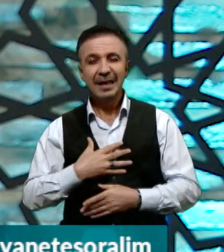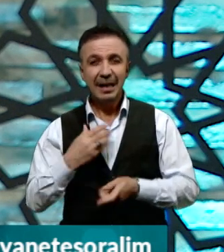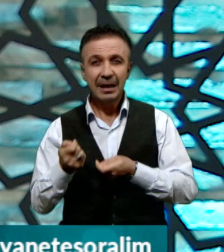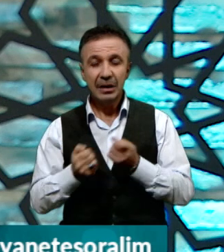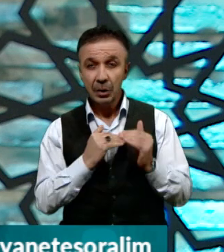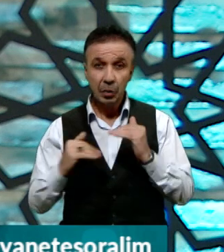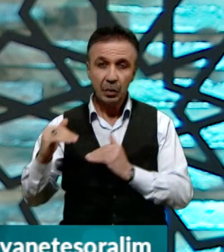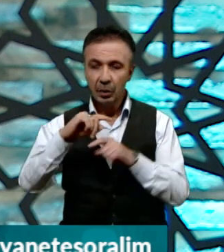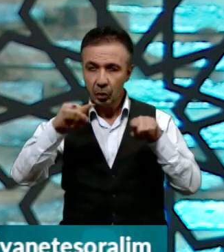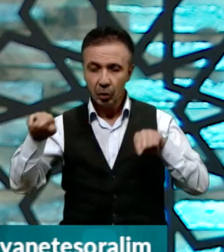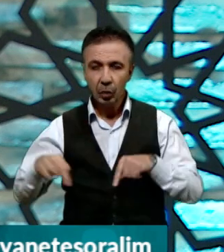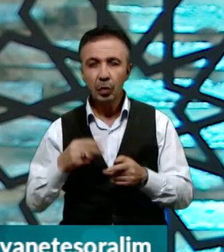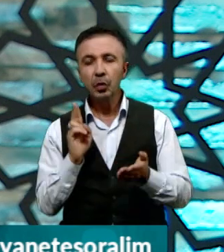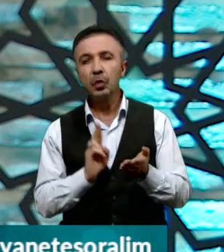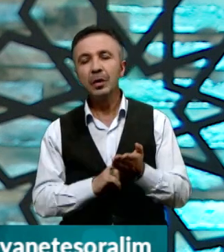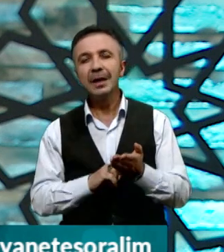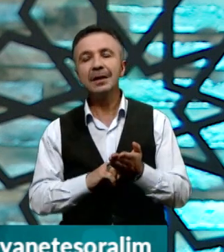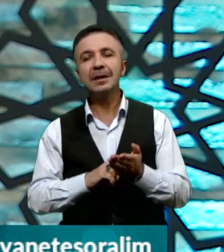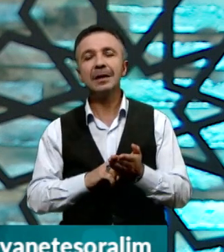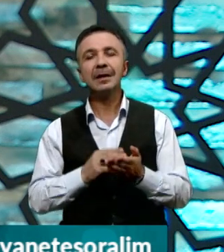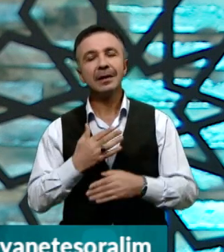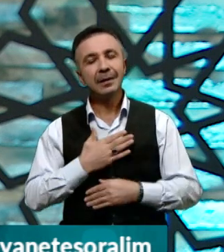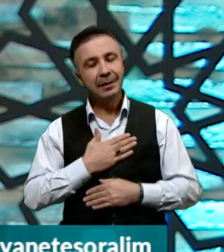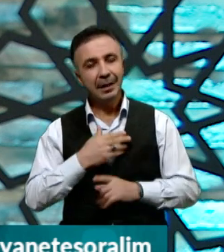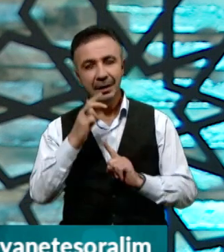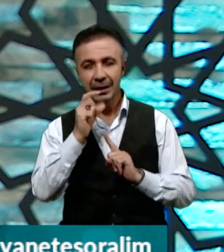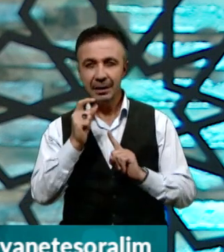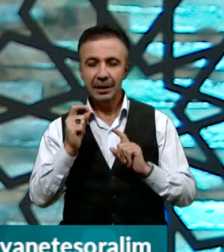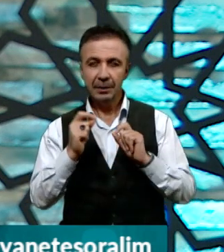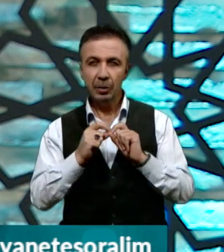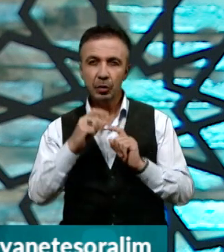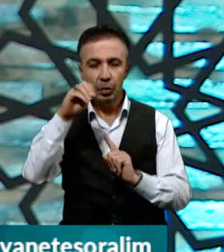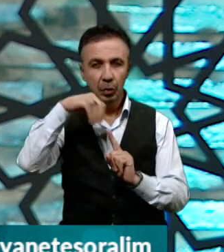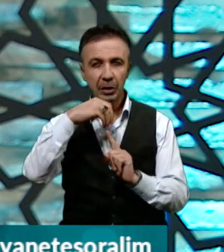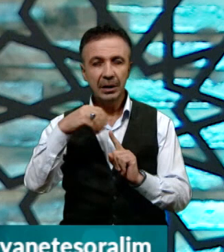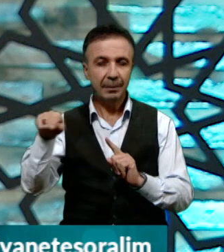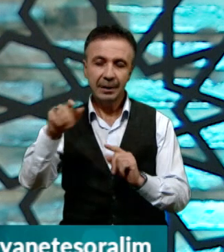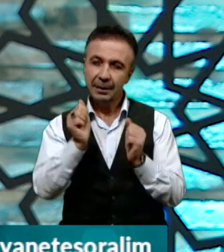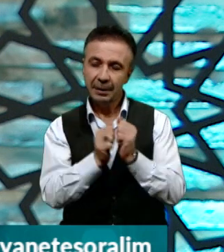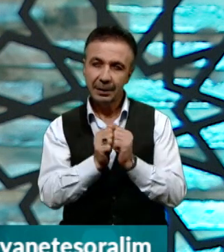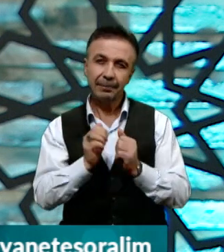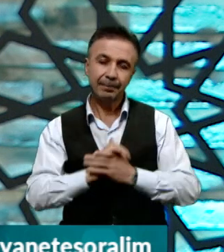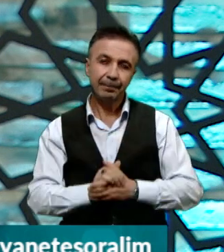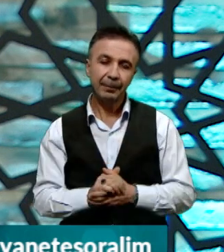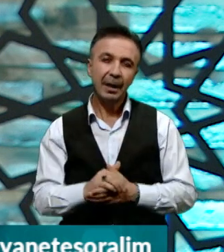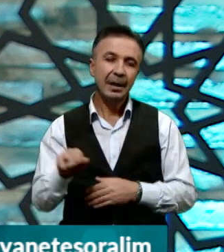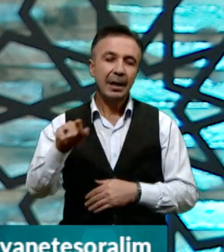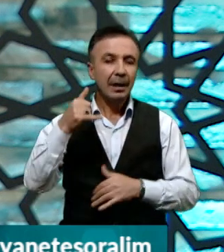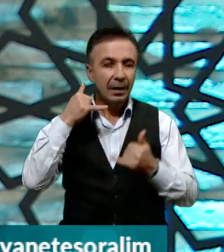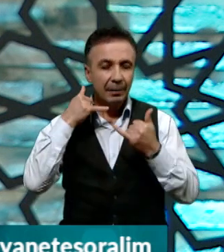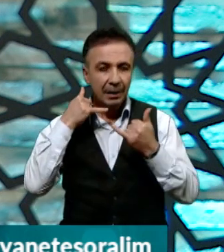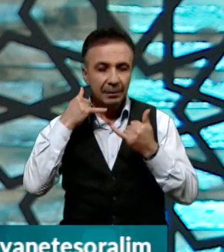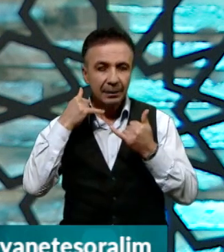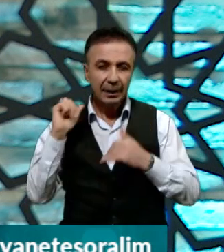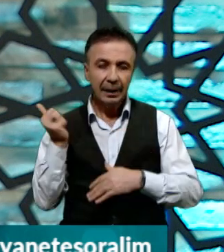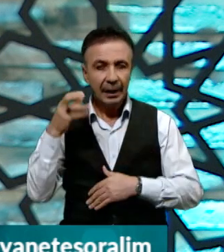İşleri Başkanlığı Din İşleri Yüksek Kurulu üyesi Sayın İdris Bozkurt Hocam bu akşam bizimle birlikte. Sizler de telefon bağlantısıyla kıymetli